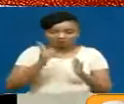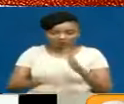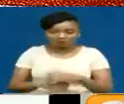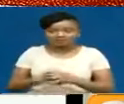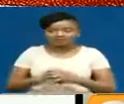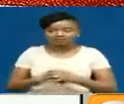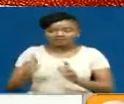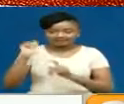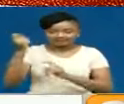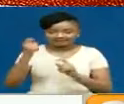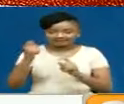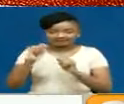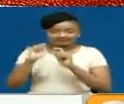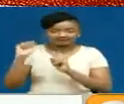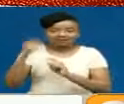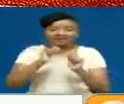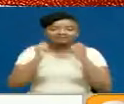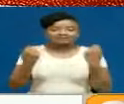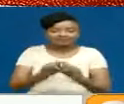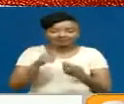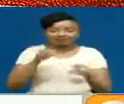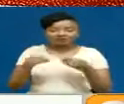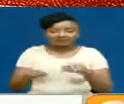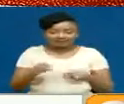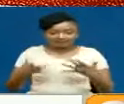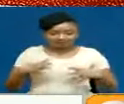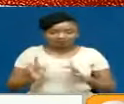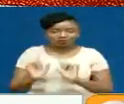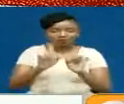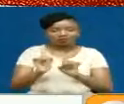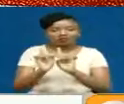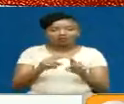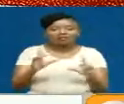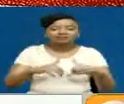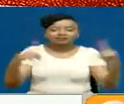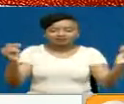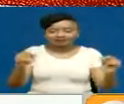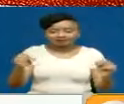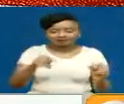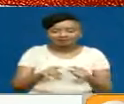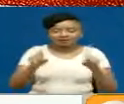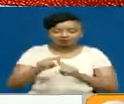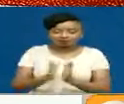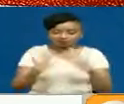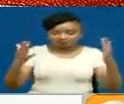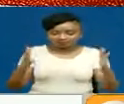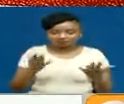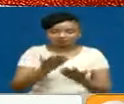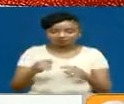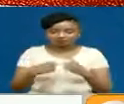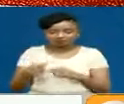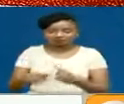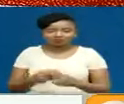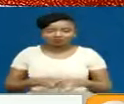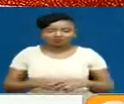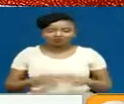Wanariadha wa timu ya Kenya Olimpiki ya walemavu wanaendelea kuwasili jijini Tokyo nchini Japan, huku sherehe za ufunguzi zikifanyika